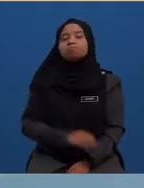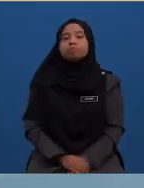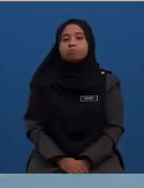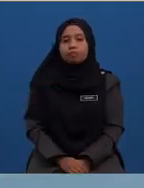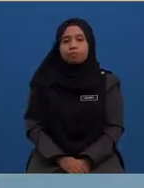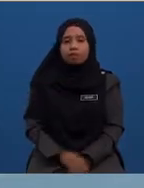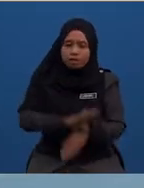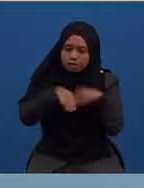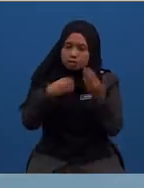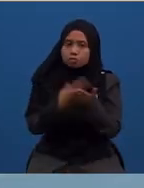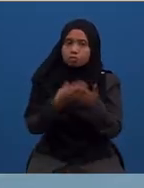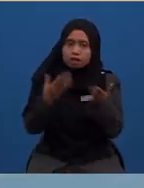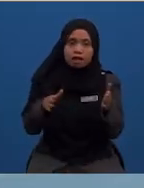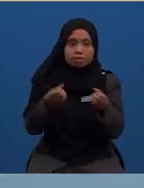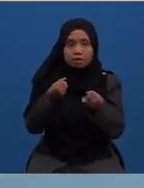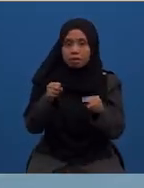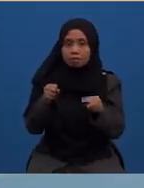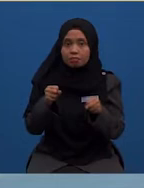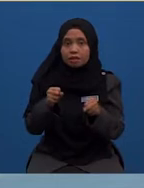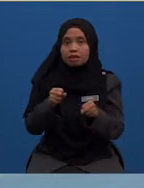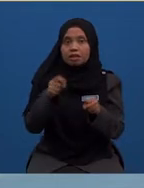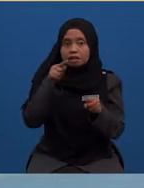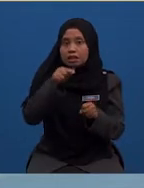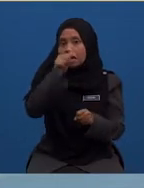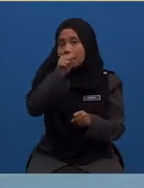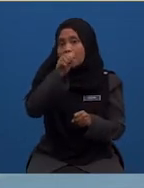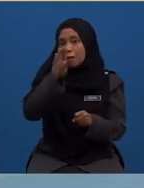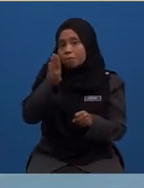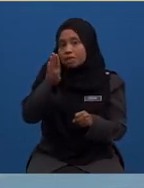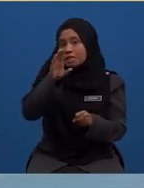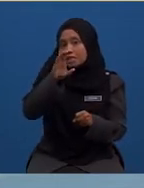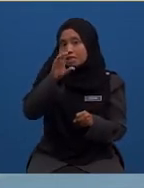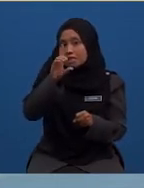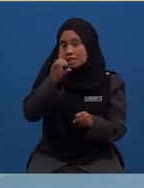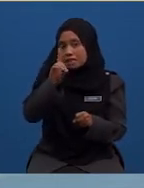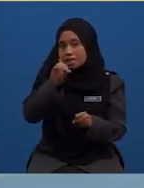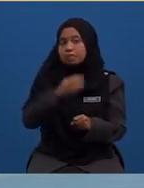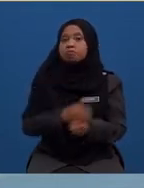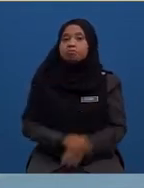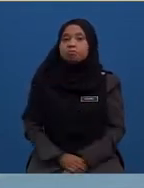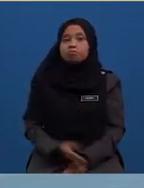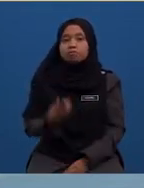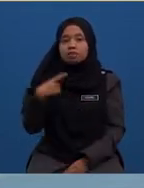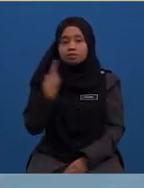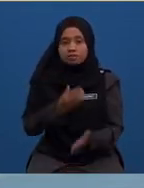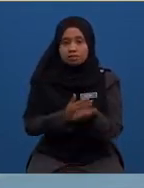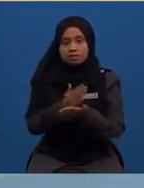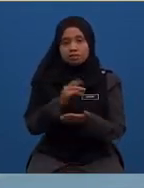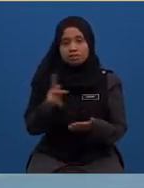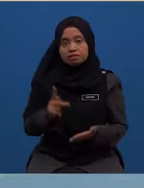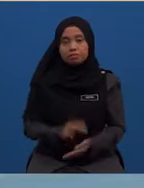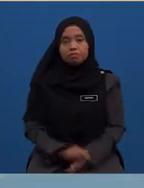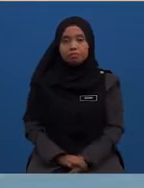Ha, semua dah siap menanda titik A, B, C dan D? Mari kita